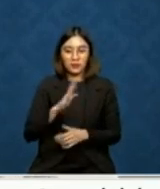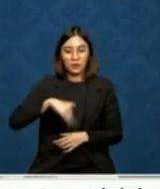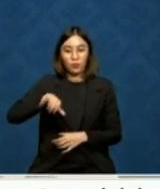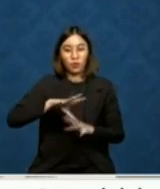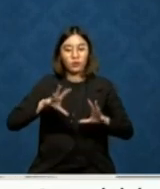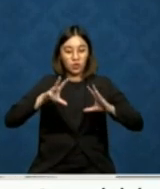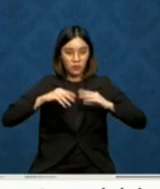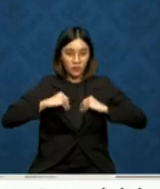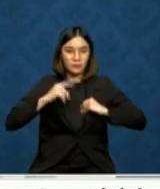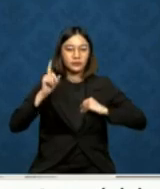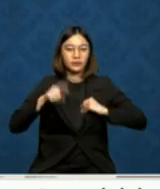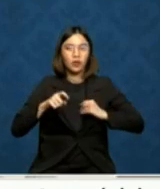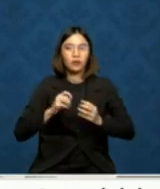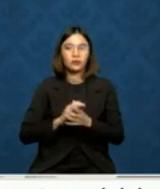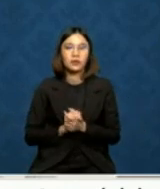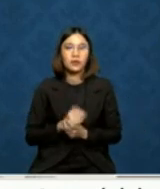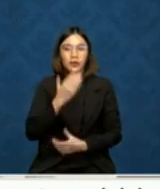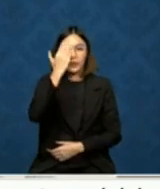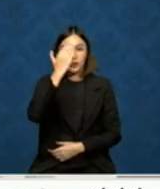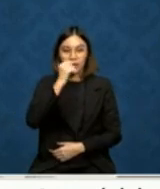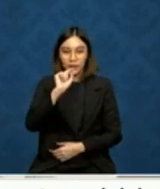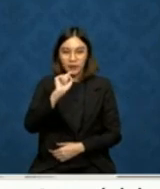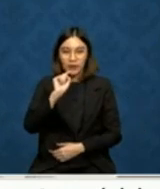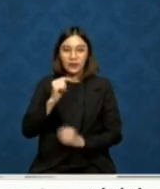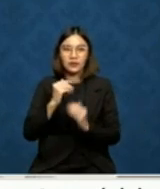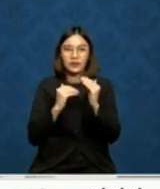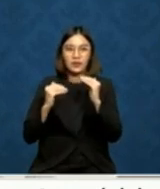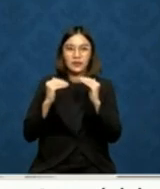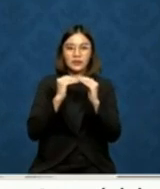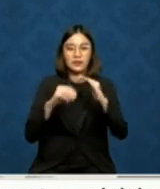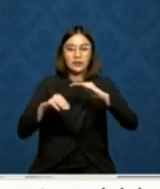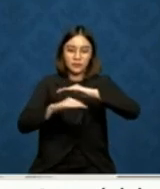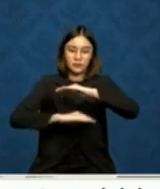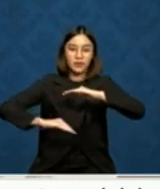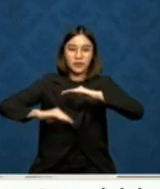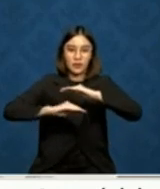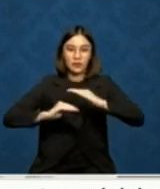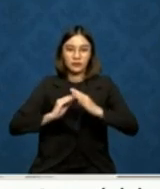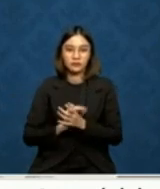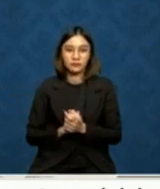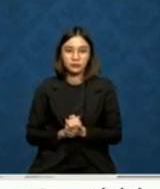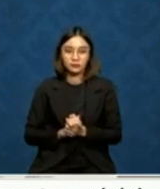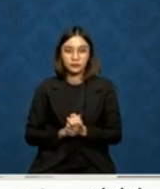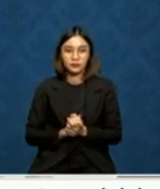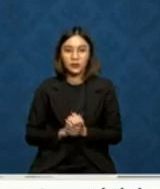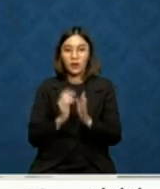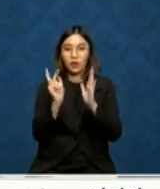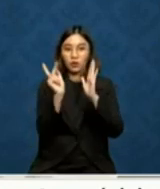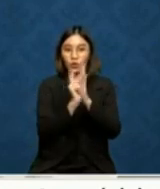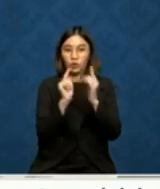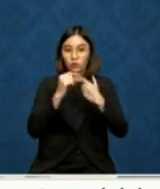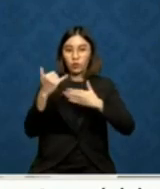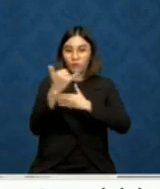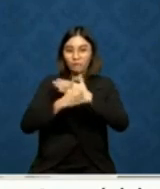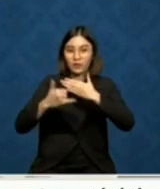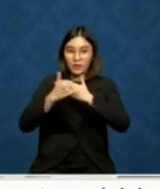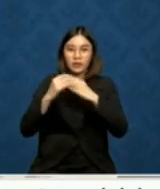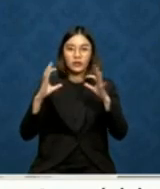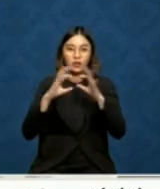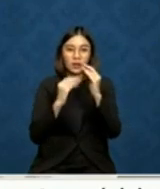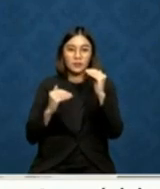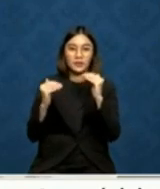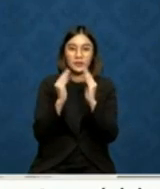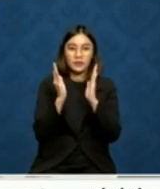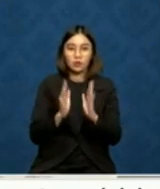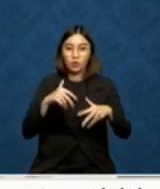อมรับข้อนี้ให้ได้เพราะนี่คือสิทธิขั้นพื้นฐานค่ะ เป็นกติการะหว่างประเทศว่าด้วยสิทธิพล